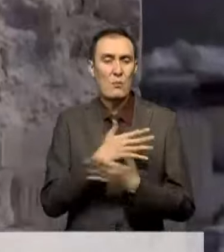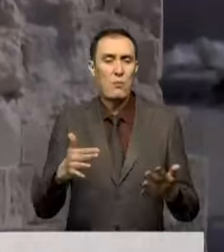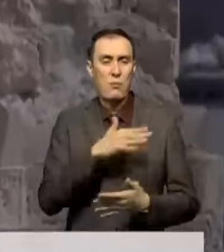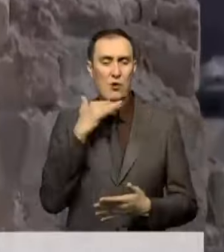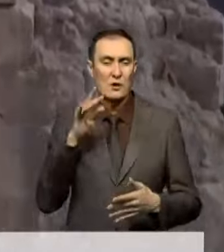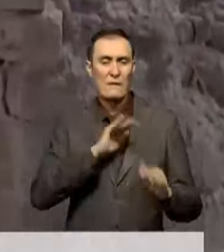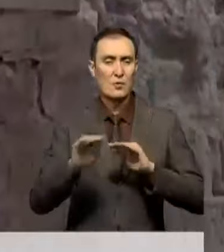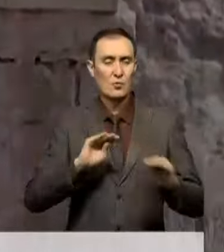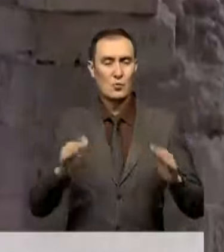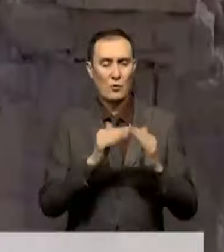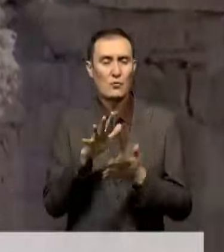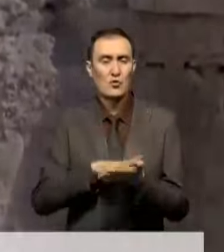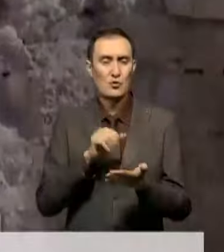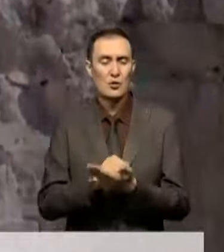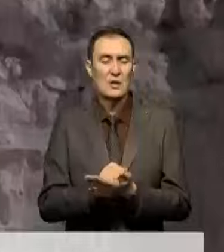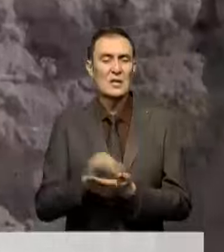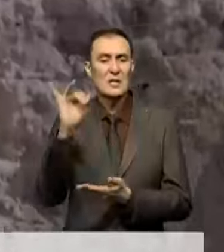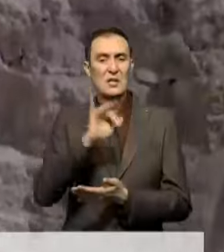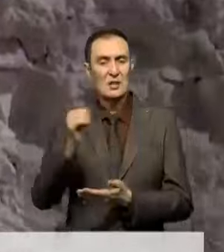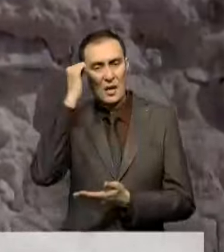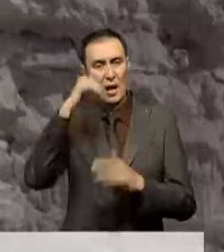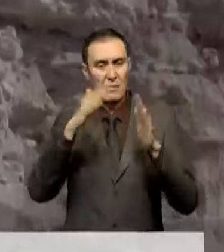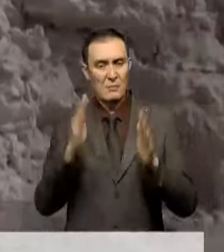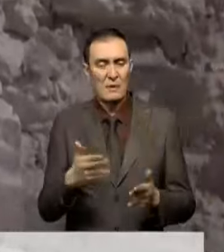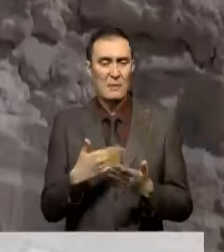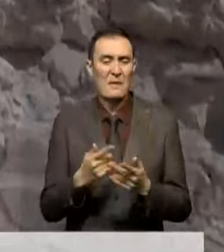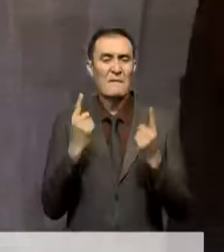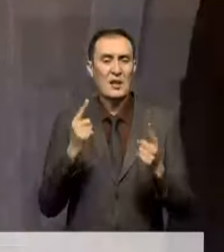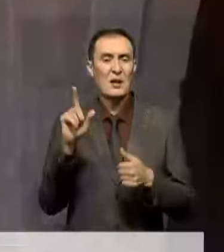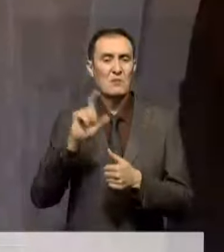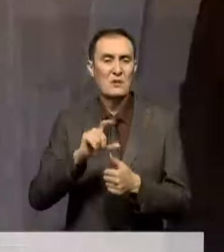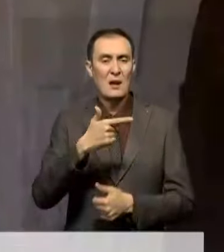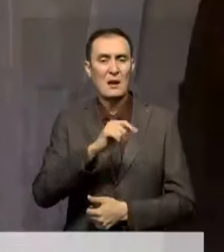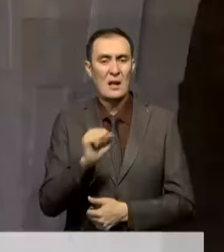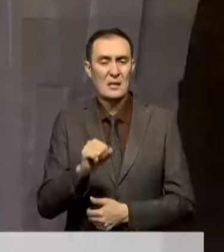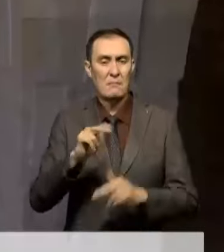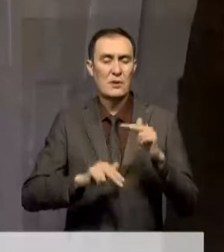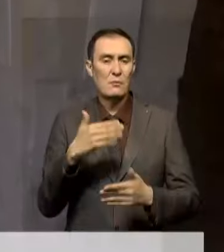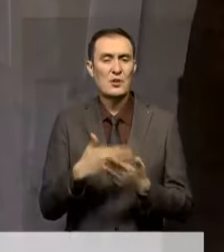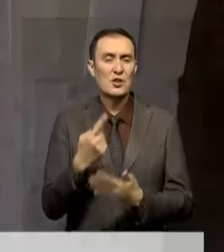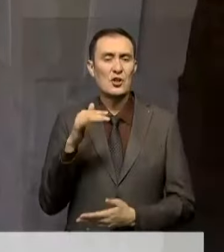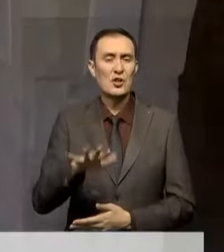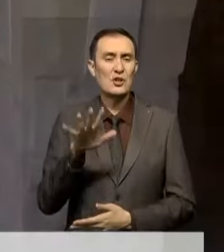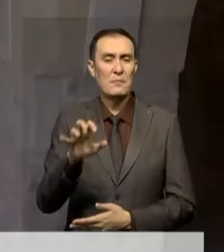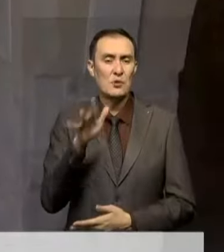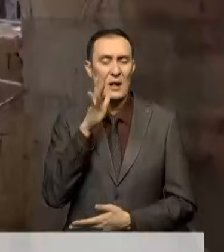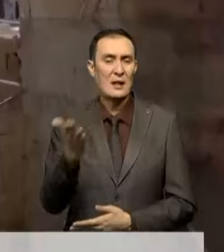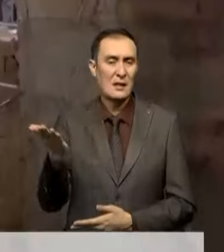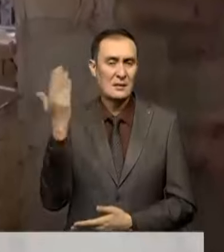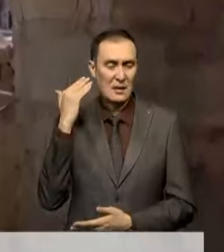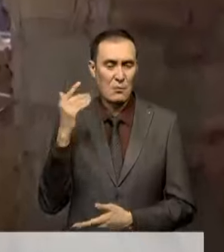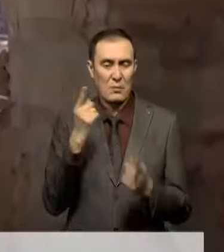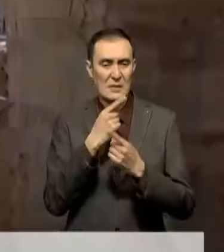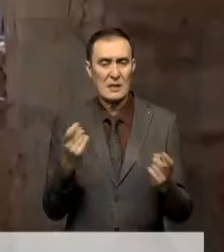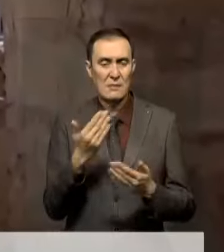часть инфраструктуры. Уничтожены также исторические объекты, такие как Великая мечеть Газы, построенная почти 1500 лет назад.